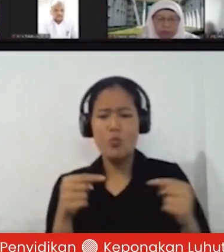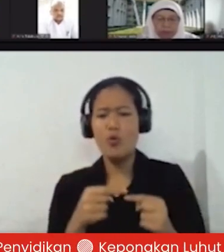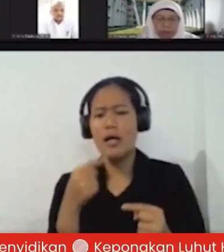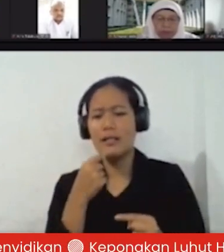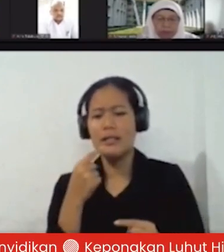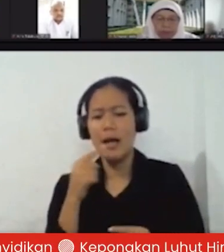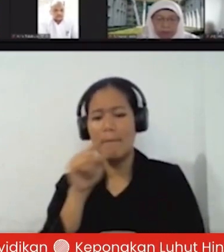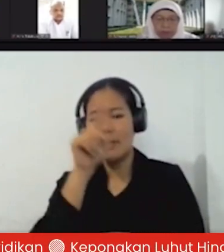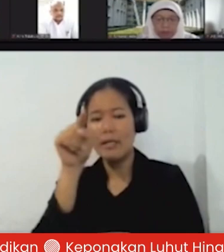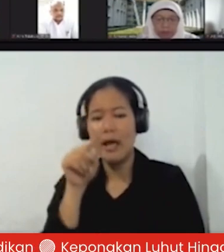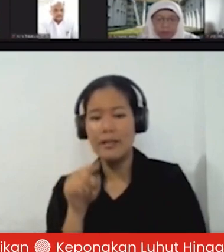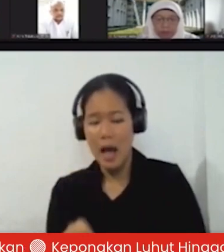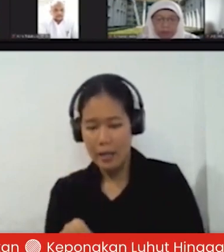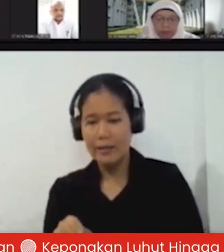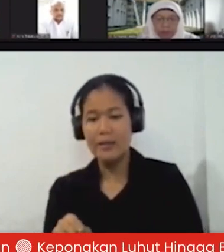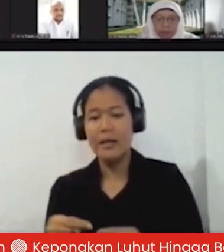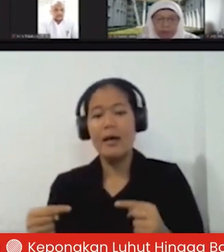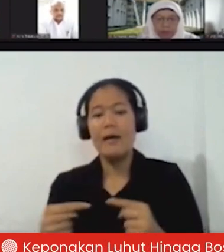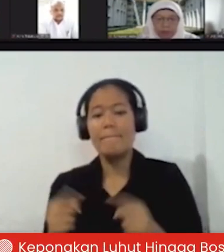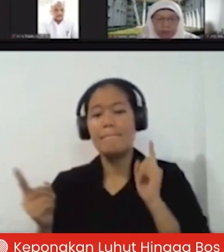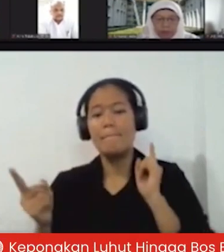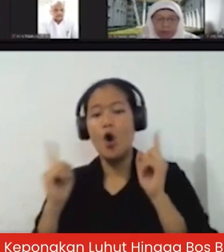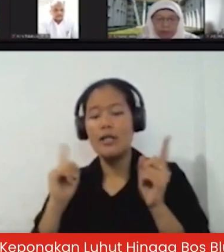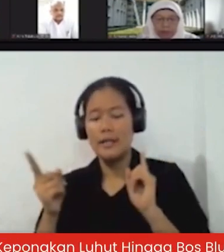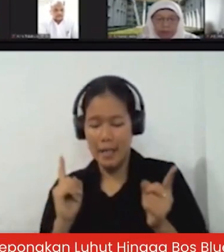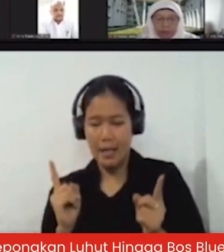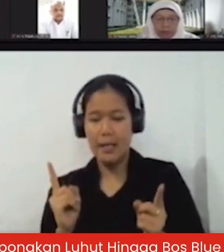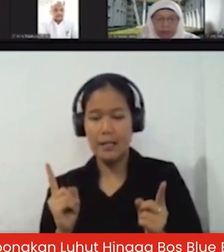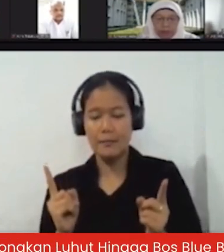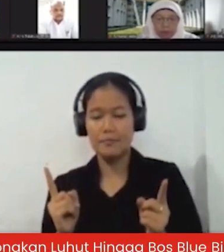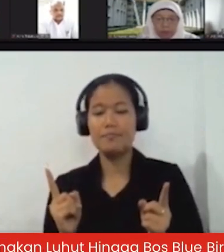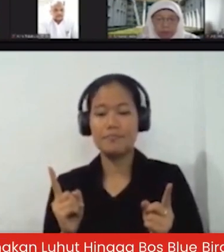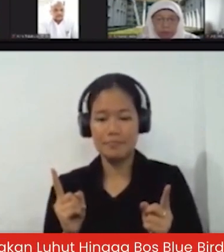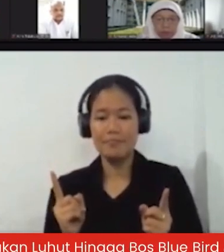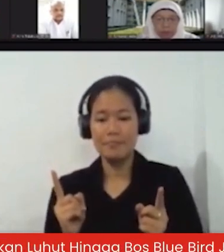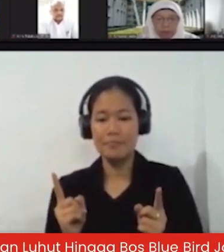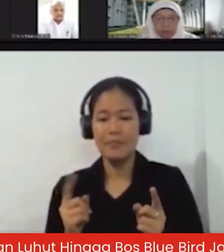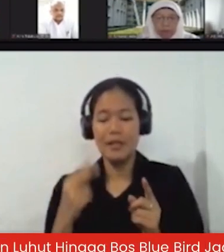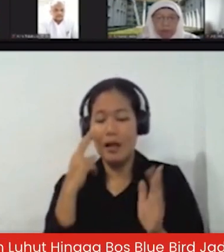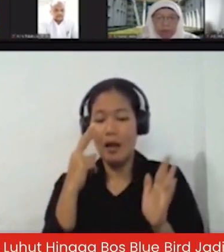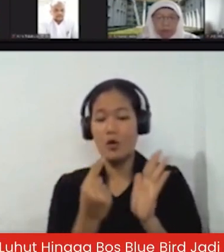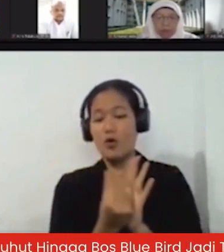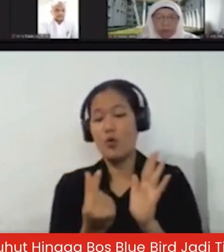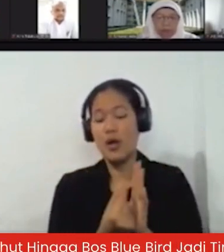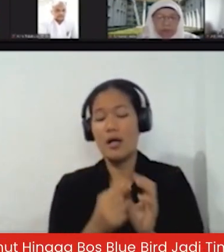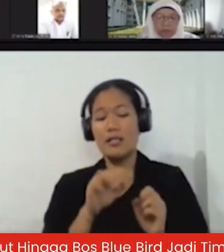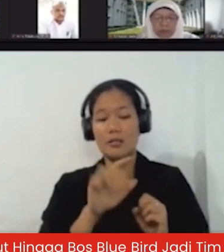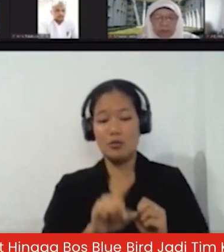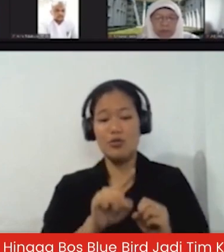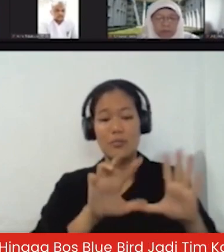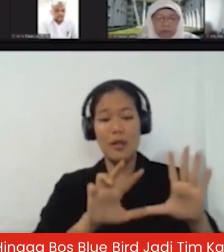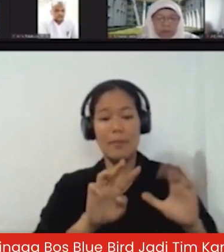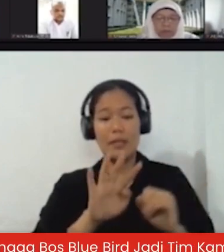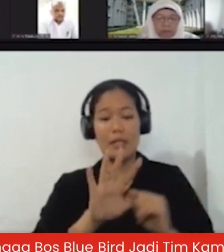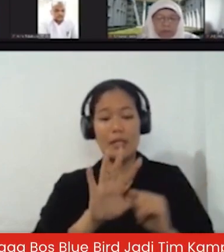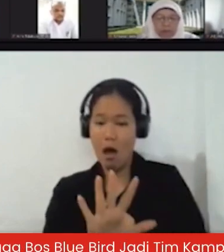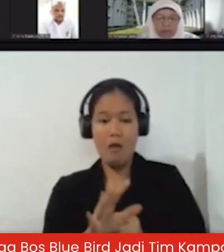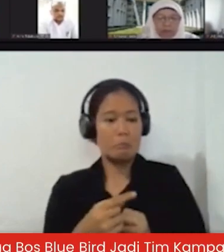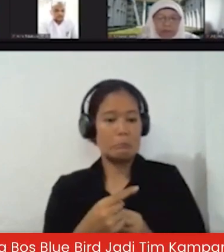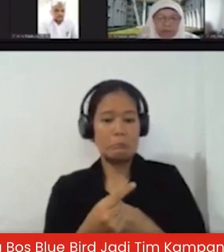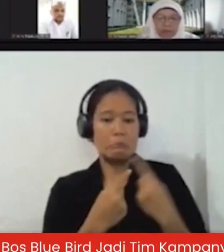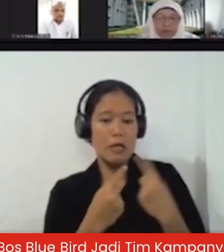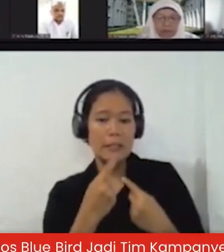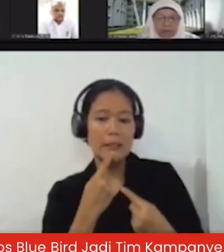politik political question karena dalam undang-undang Dasar 1945 tidak membahas terkait dengan batas usia